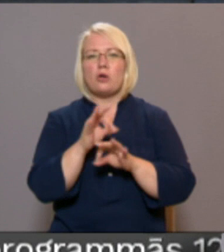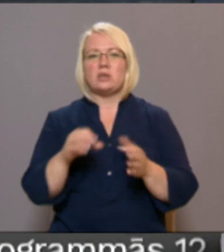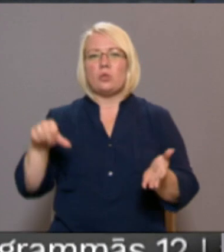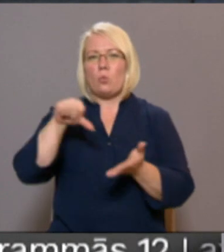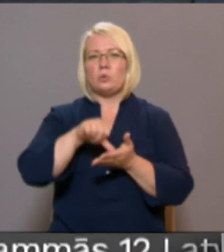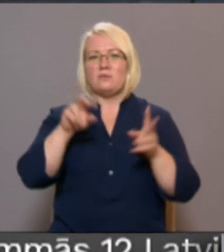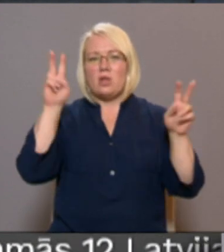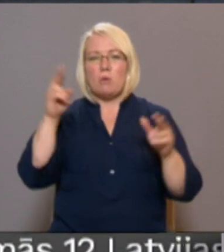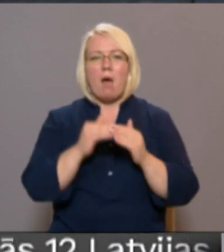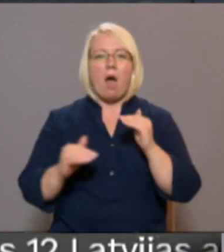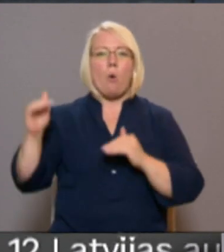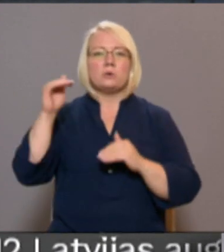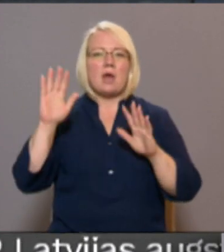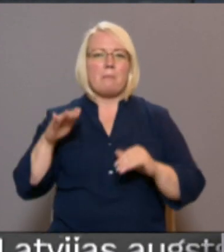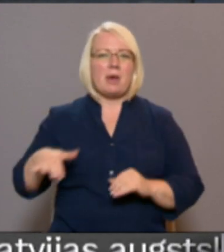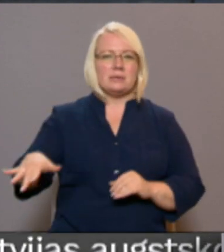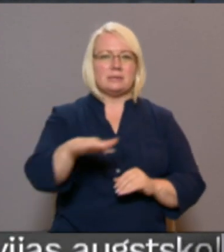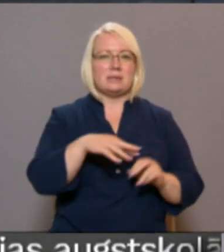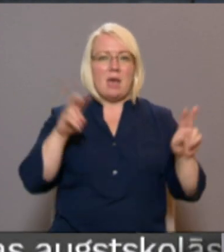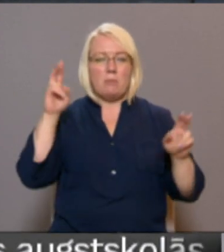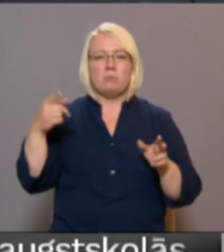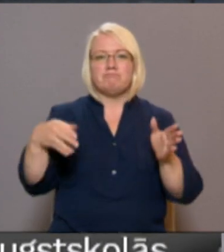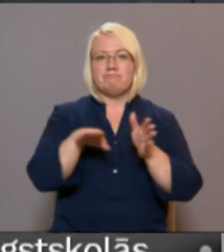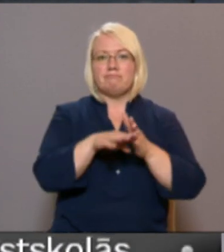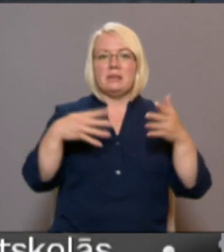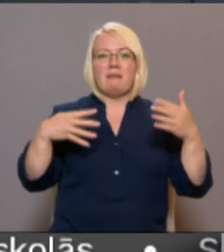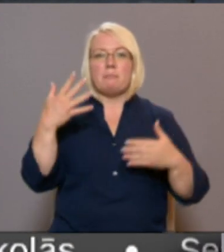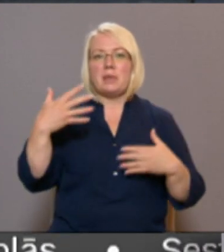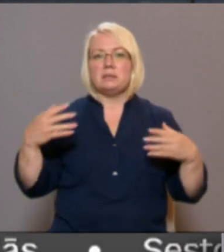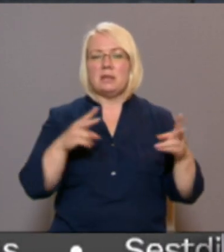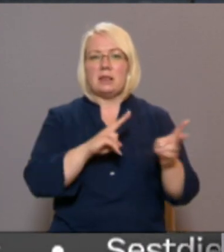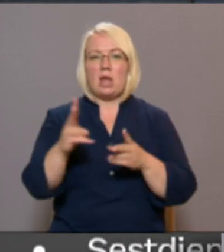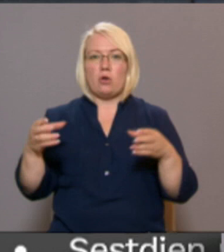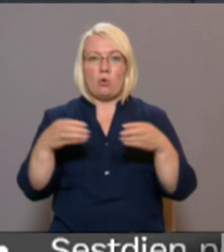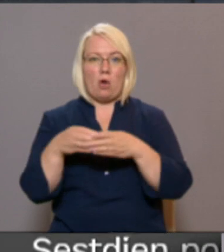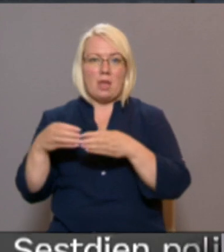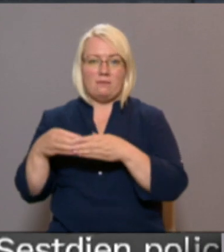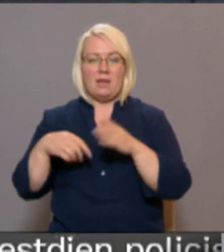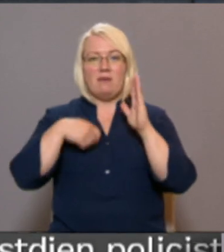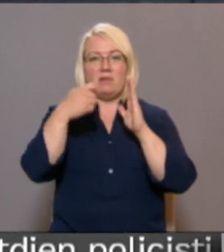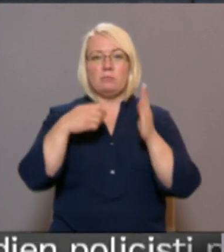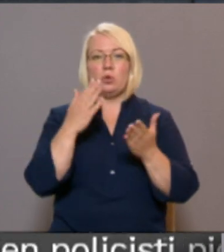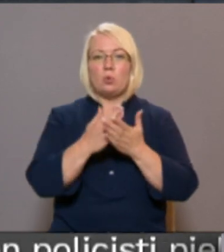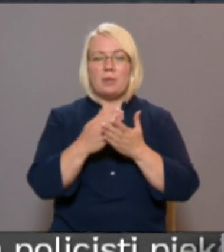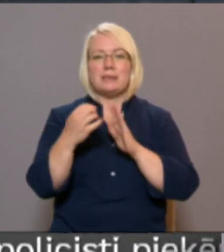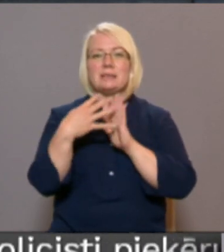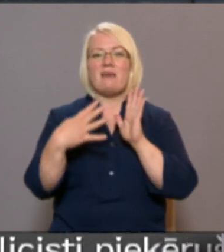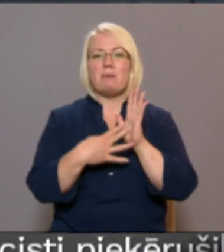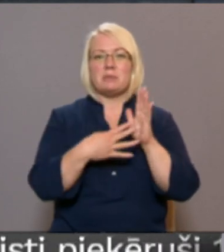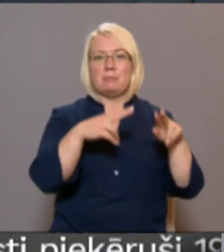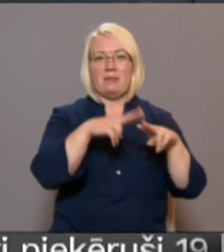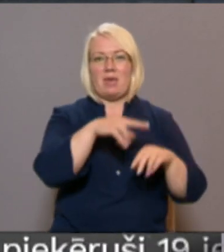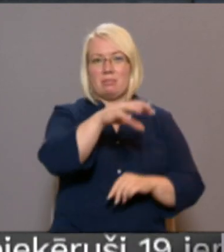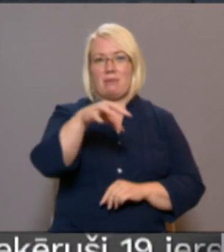par zemi filmēšana, kurā piedalās 95 deju kolektīvi. Filmēšana notiks 19 pašvaldībās, un to, kas no tā